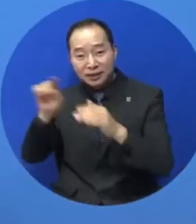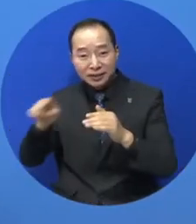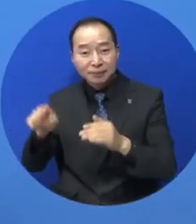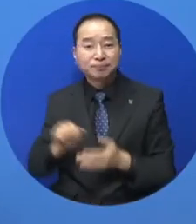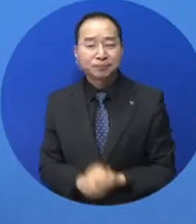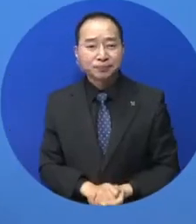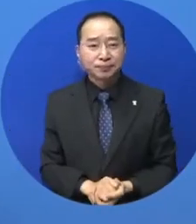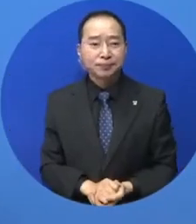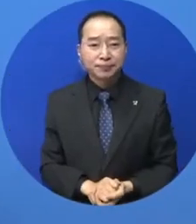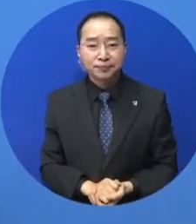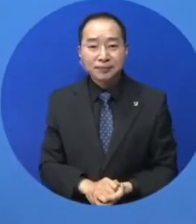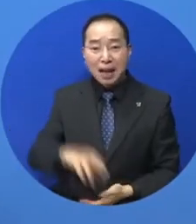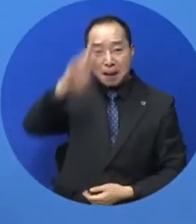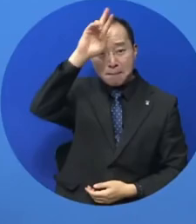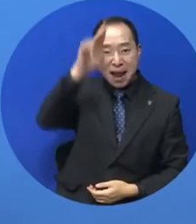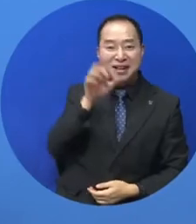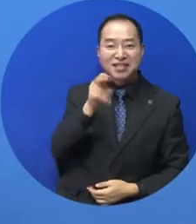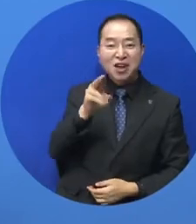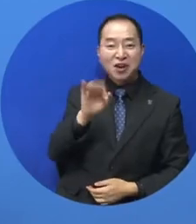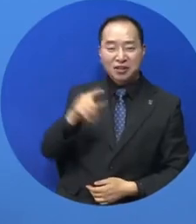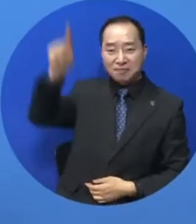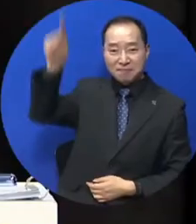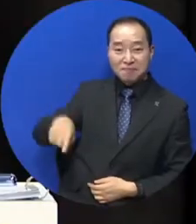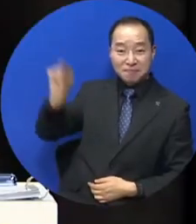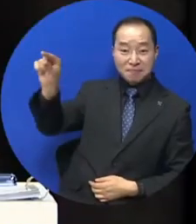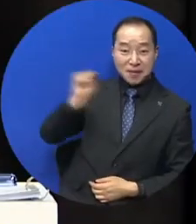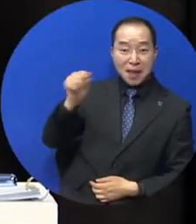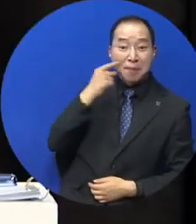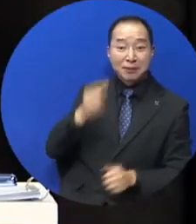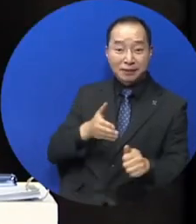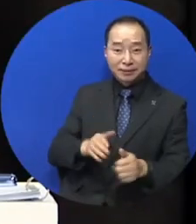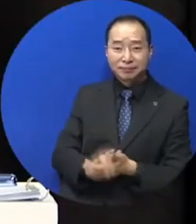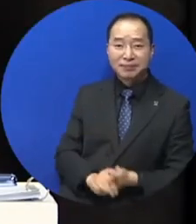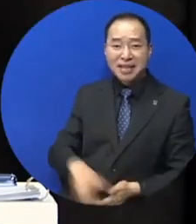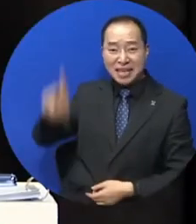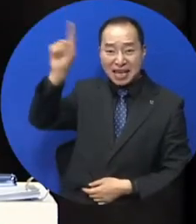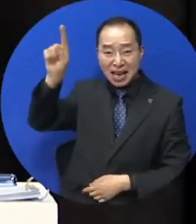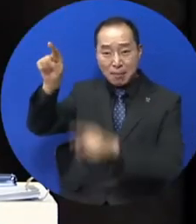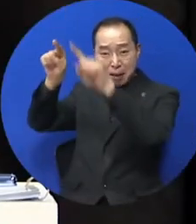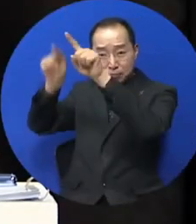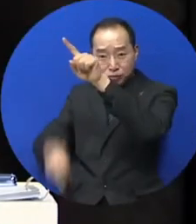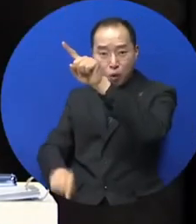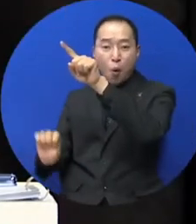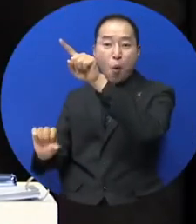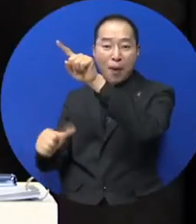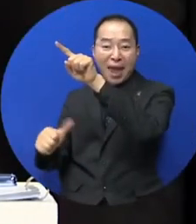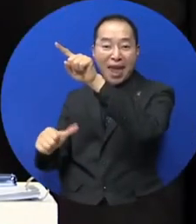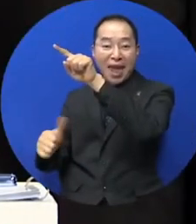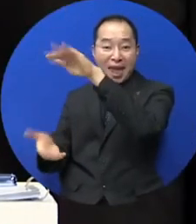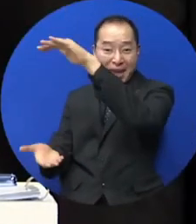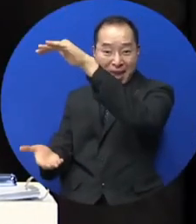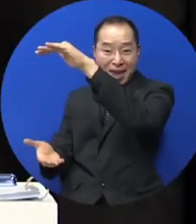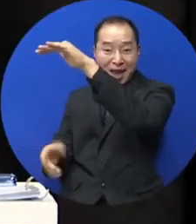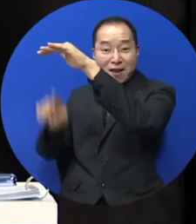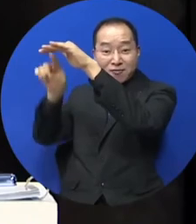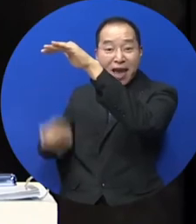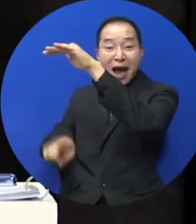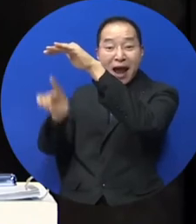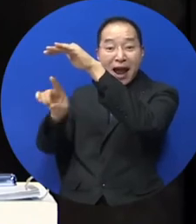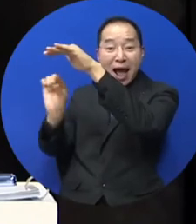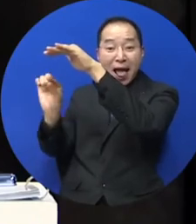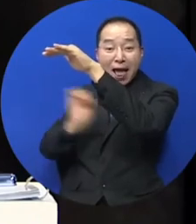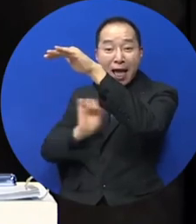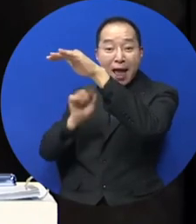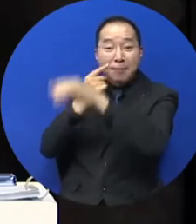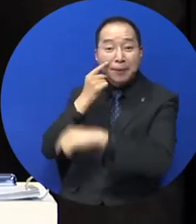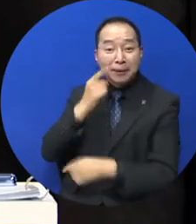박영선 후보부터 질문을 선택하겠는데요. 박영선 후보는 1번부터 500번 사이에 번호 하나를 먼저 선택해 주시기